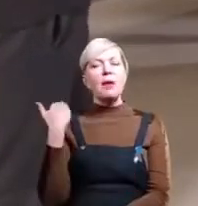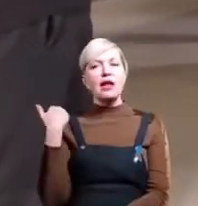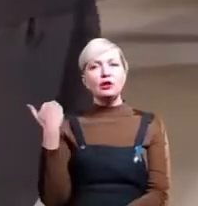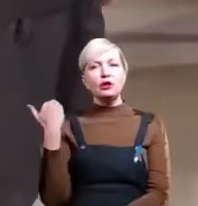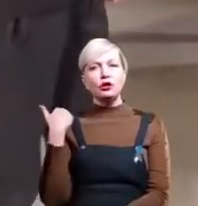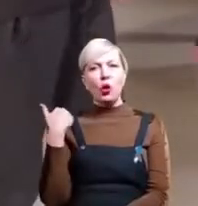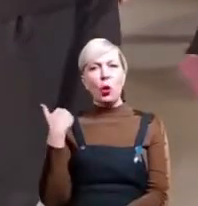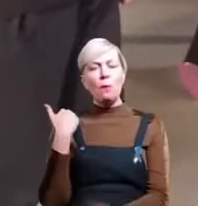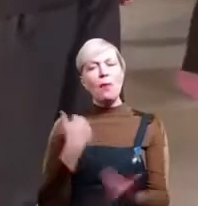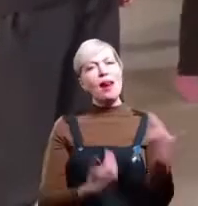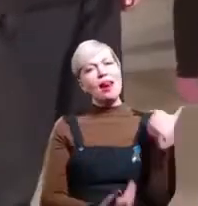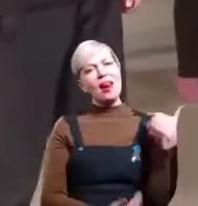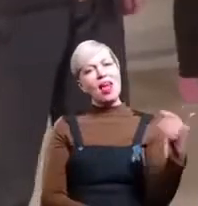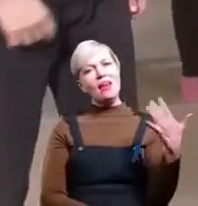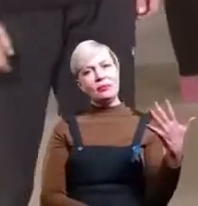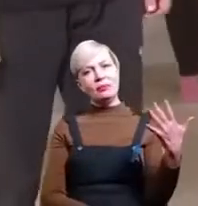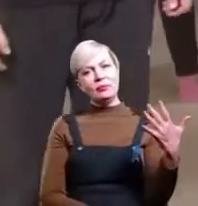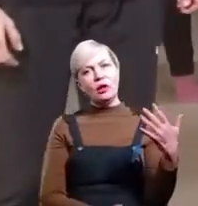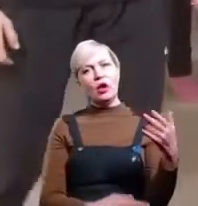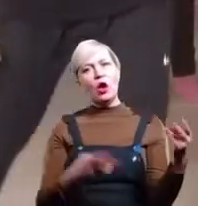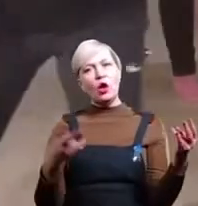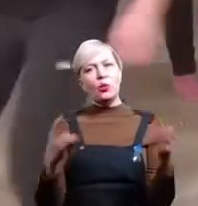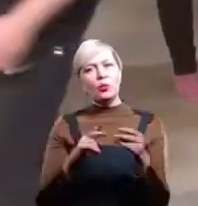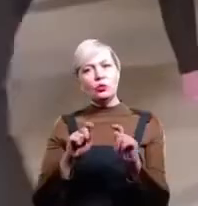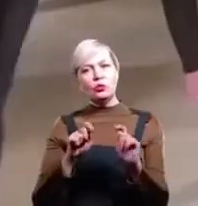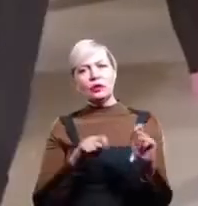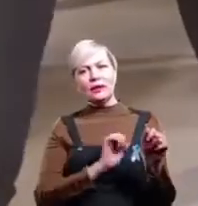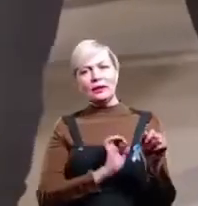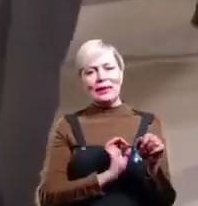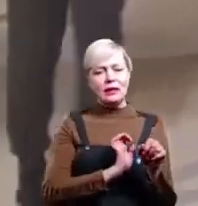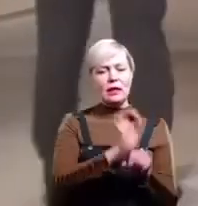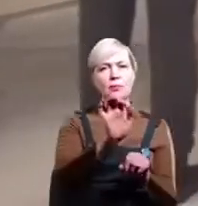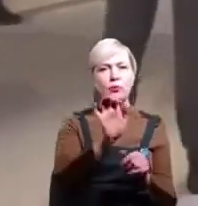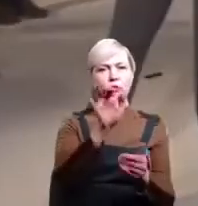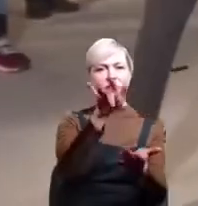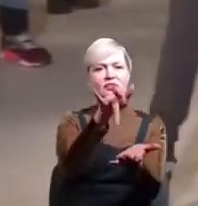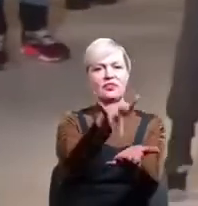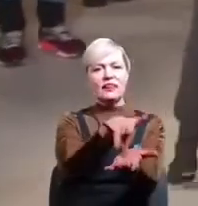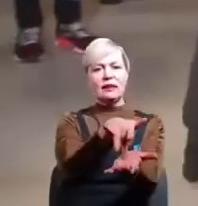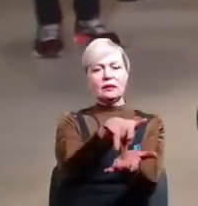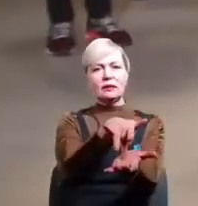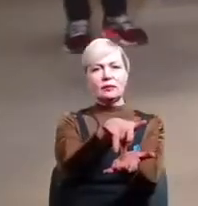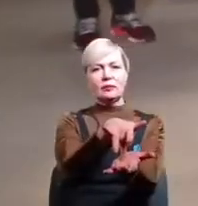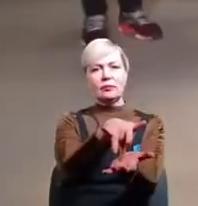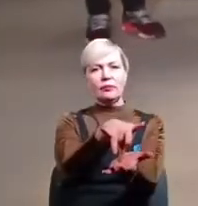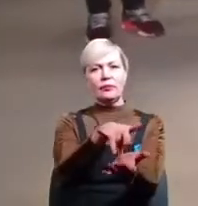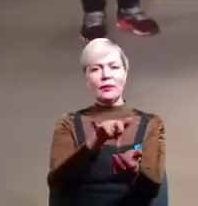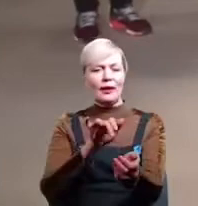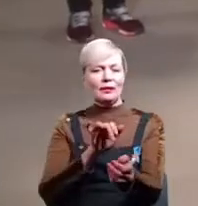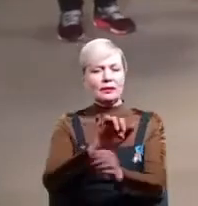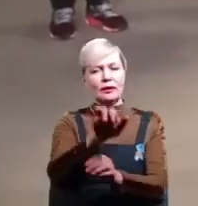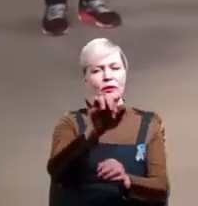левым плечом нужно дать импульс в центр. Как толкнуть.